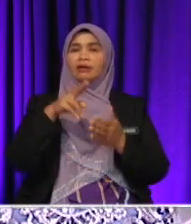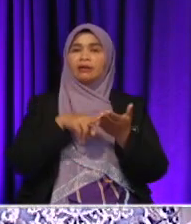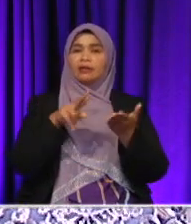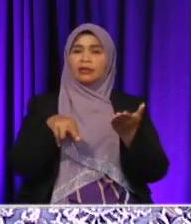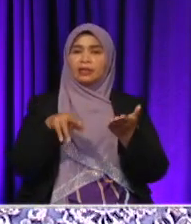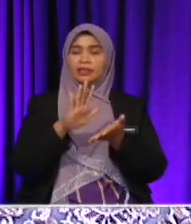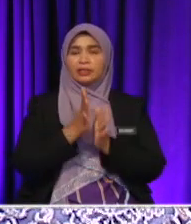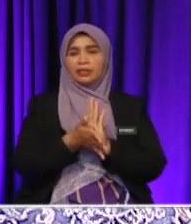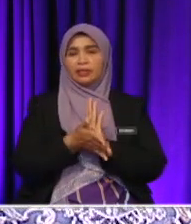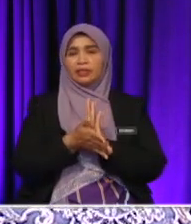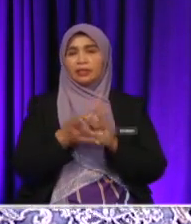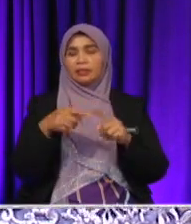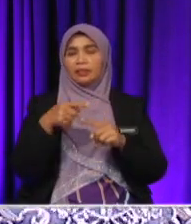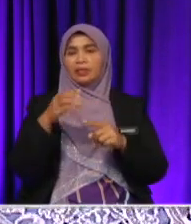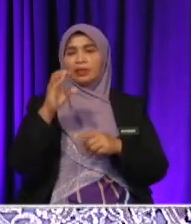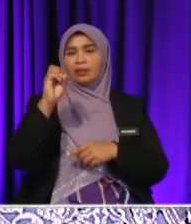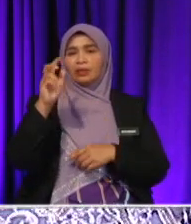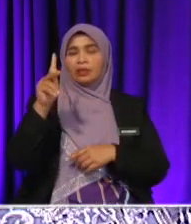kandungan oksigen